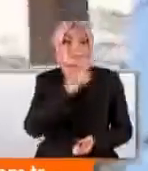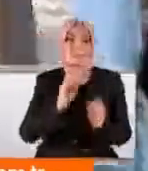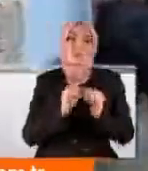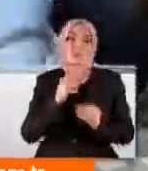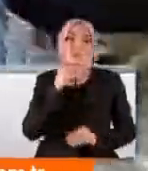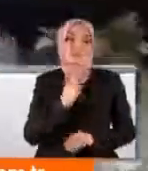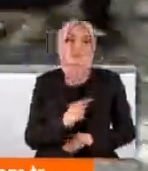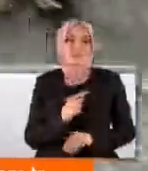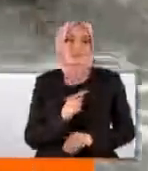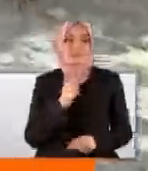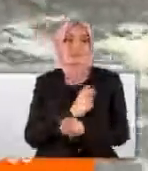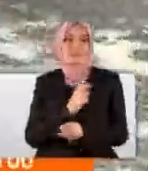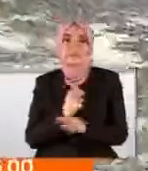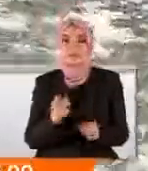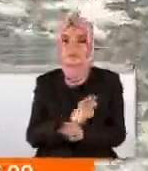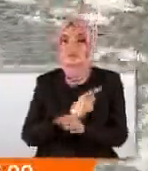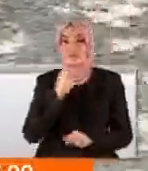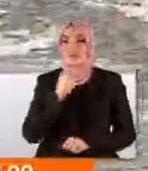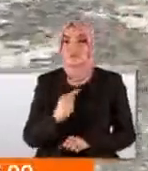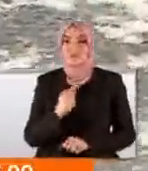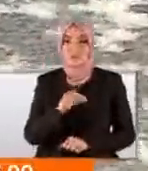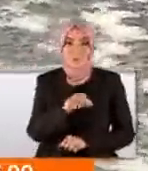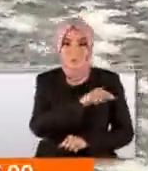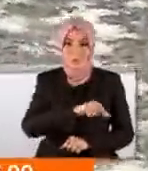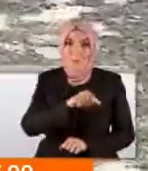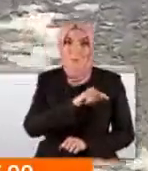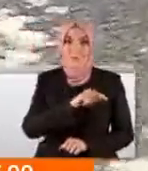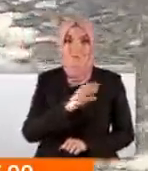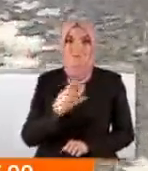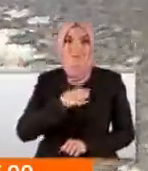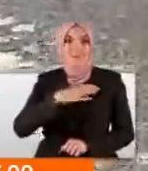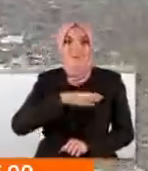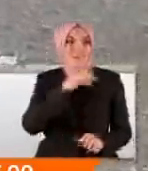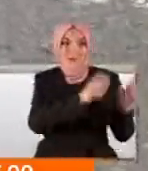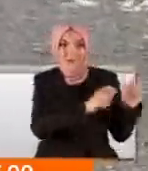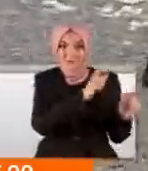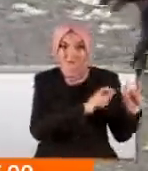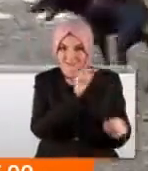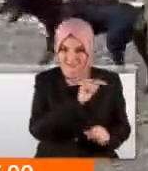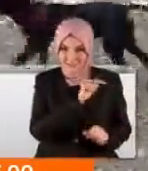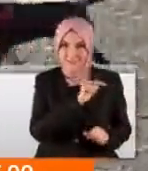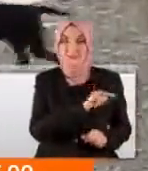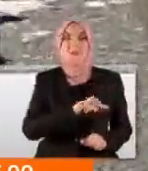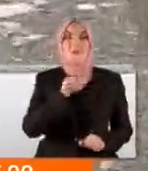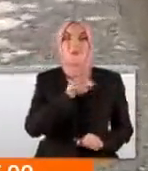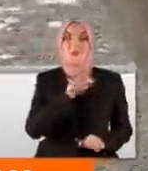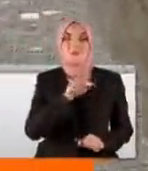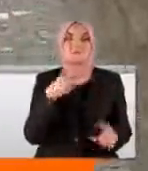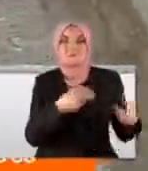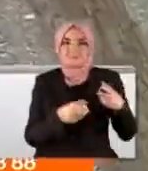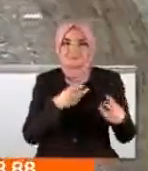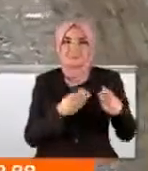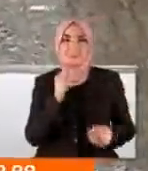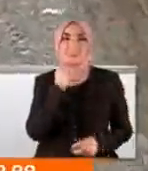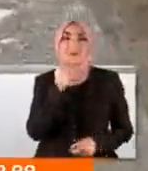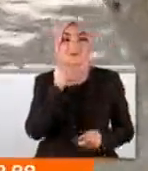Tehlikeli ırk olarak belirtilen cinsleri ellerinde bulunduranların o cinsleri kısırlaştırması, ardından da dijital veri